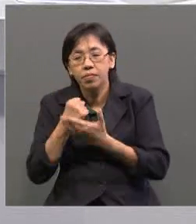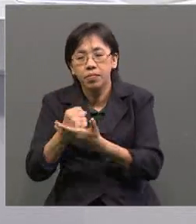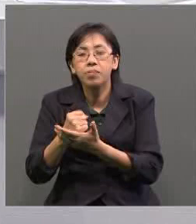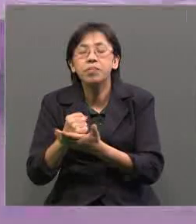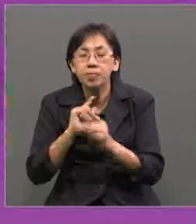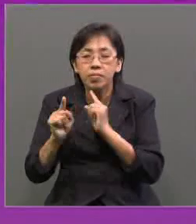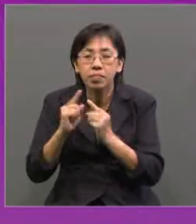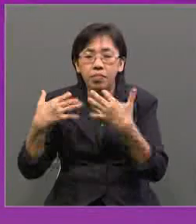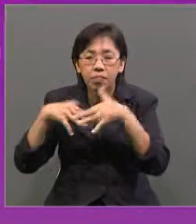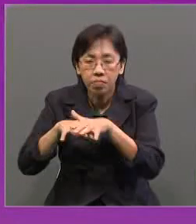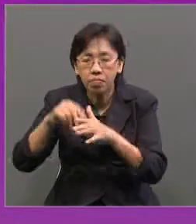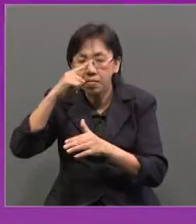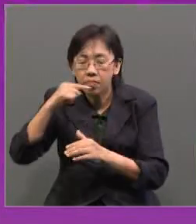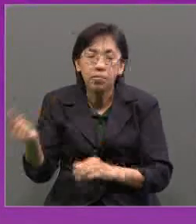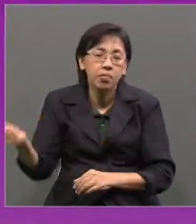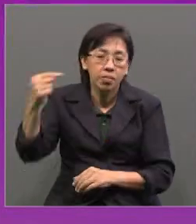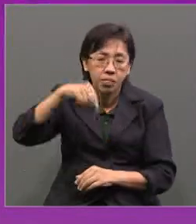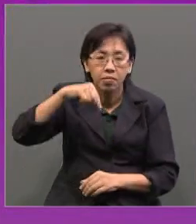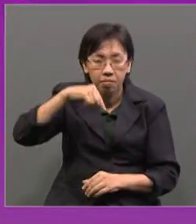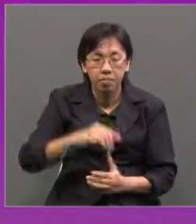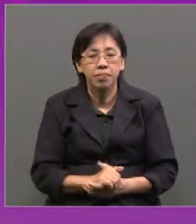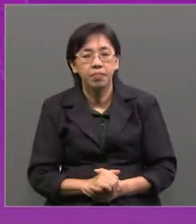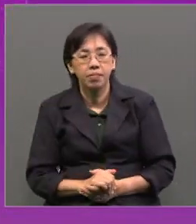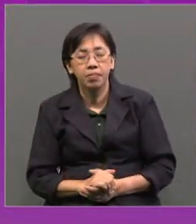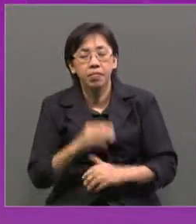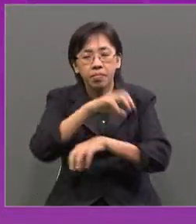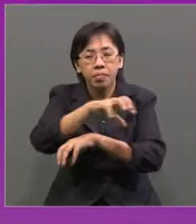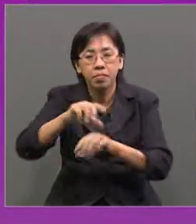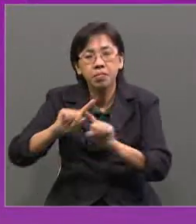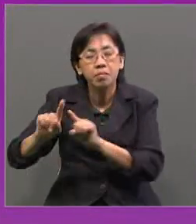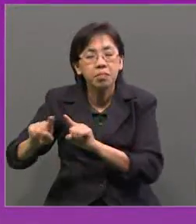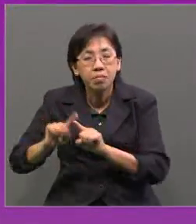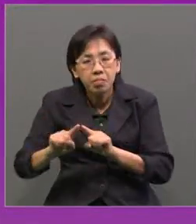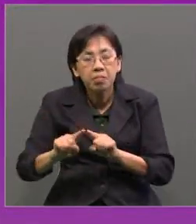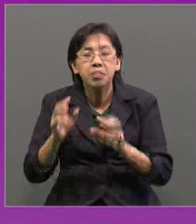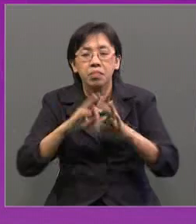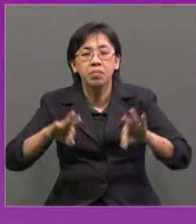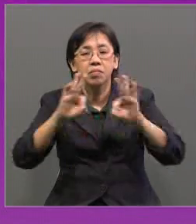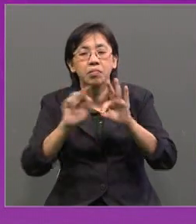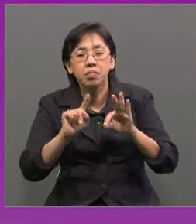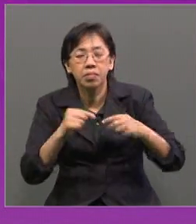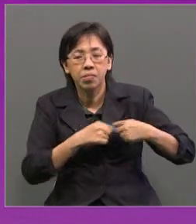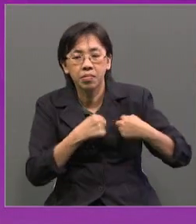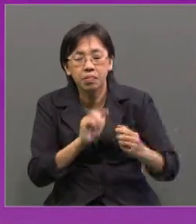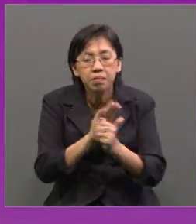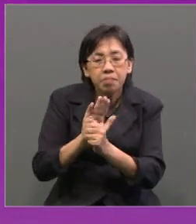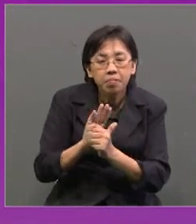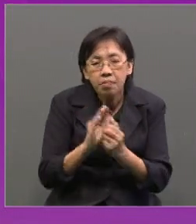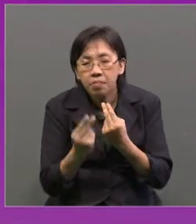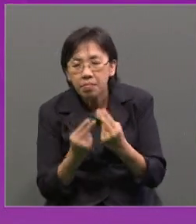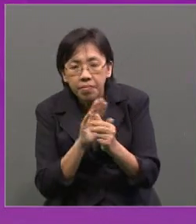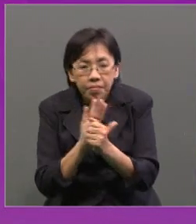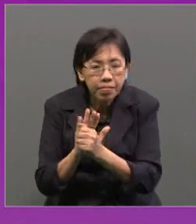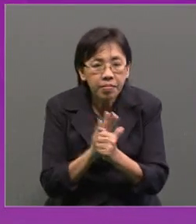กลับมาเขาก็เดินหน้าทํางานอย่างเต็มที่ในขณะที่หน่วยงานอื่นๆนะครับตามท้องถิ่นต่างๆสิ่งที่จะทําได้ตอนนี้ก็คือลงพื้นที่ไป